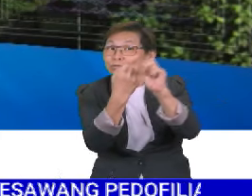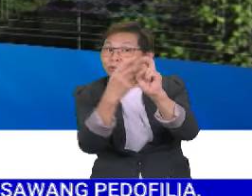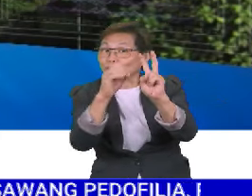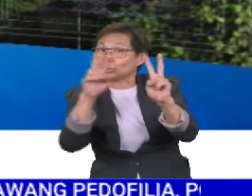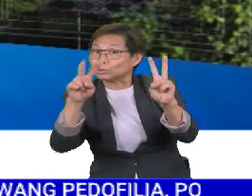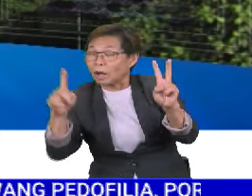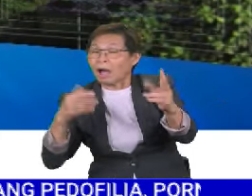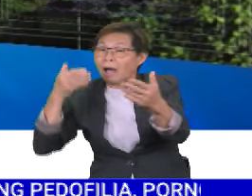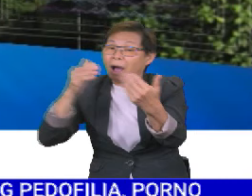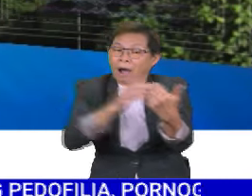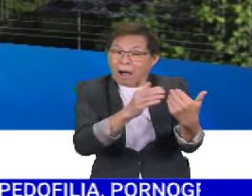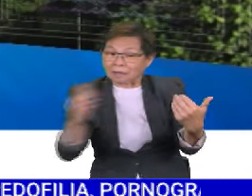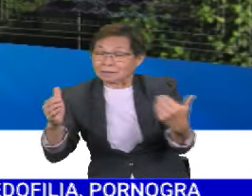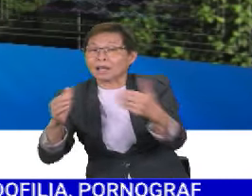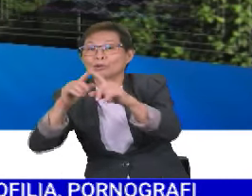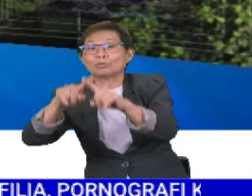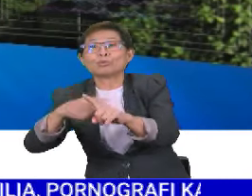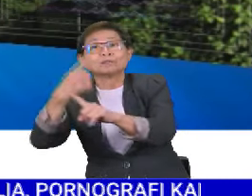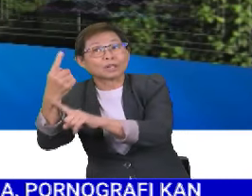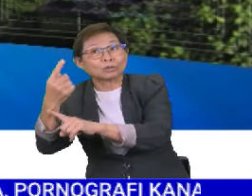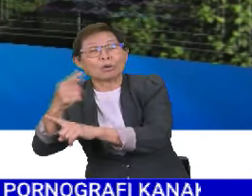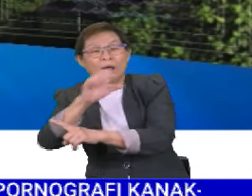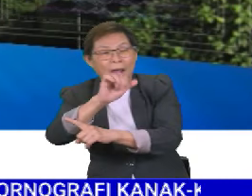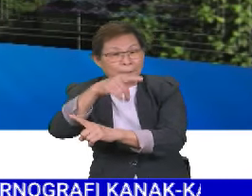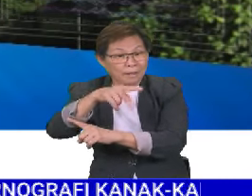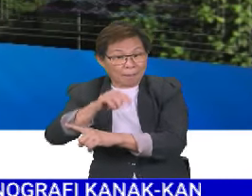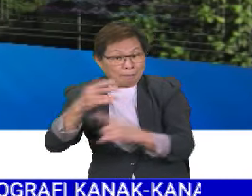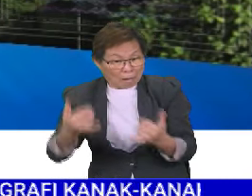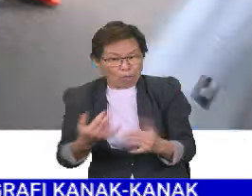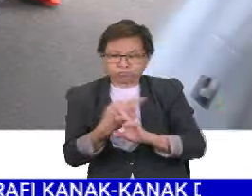2021 hingga Januari lalu. APM kini lebih bersedia.